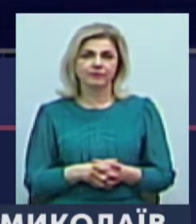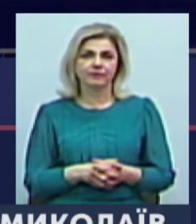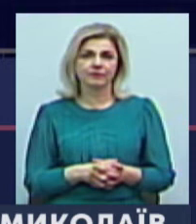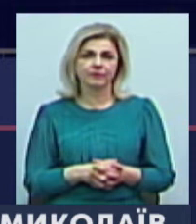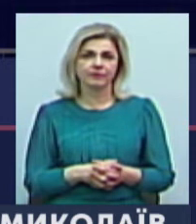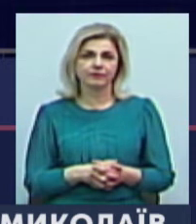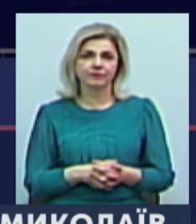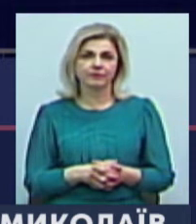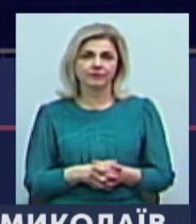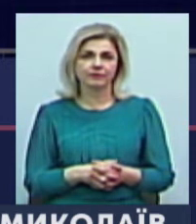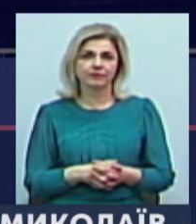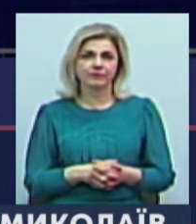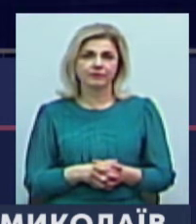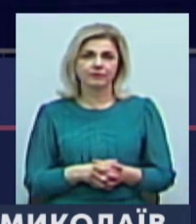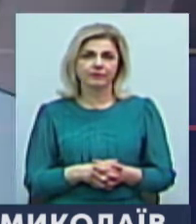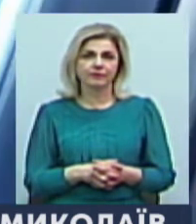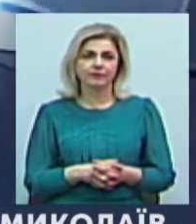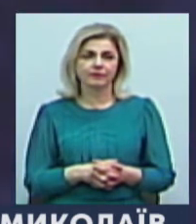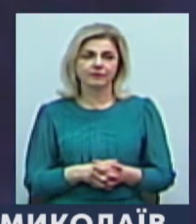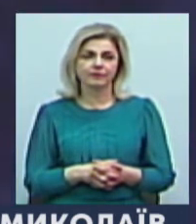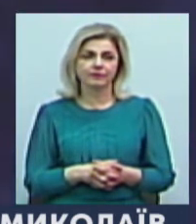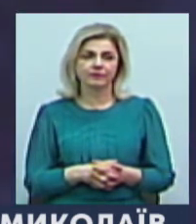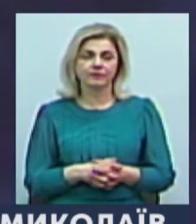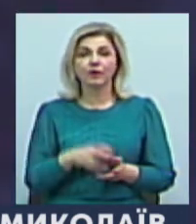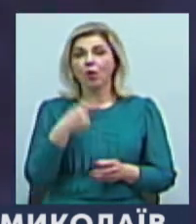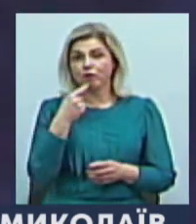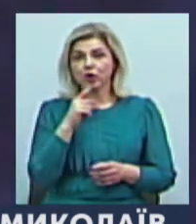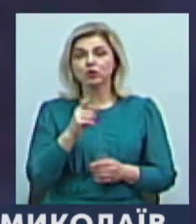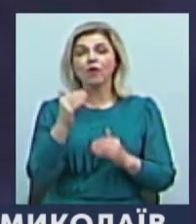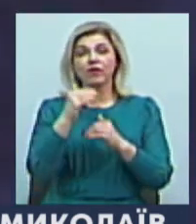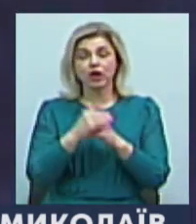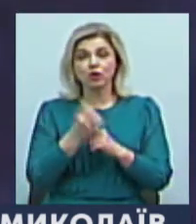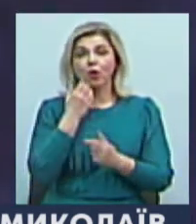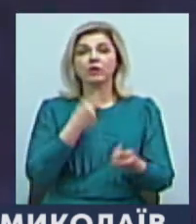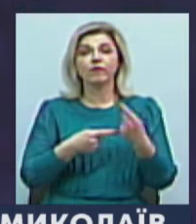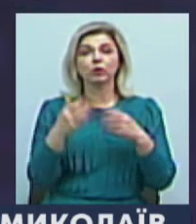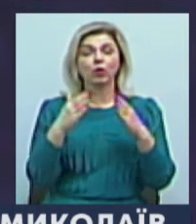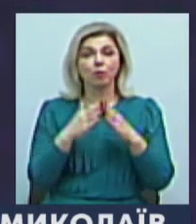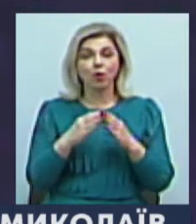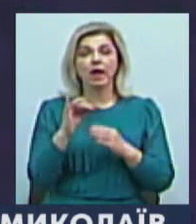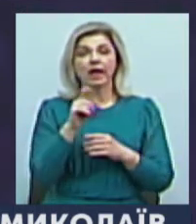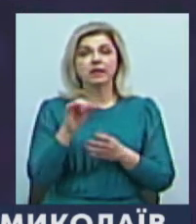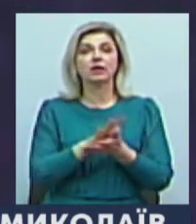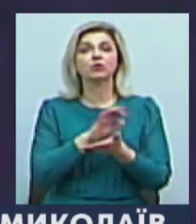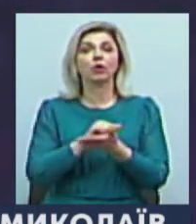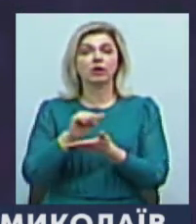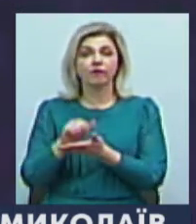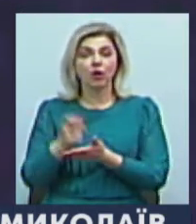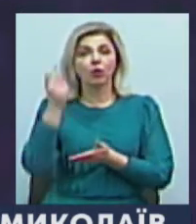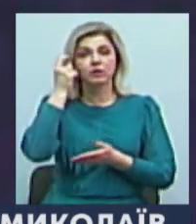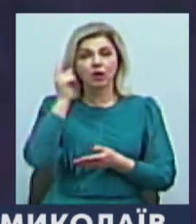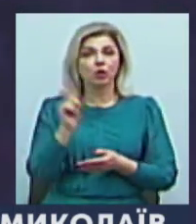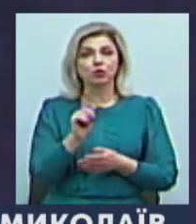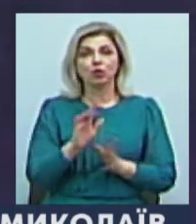автомобілі, поїхав до своїх справ. Говорить, вже ввечері, коли повернувся додому, із засобів масової інформації дізнався,